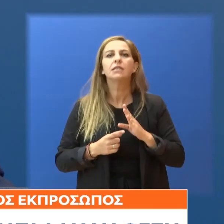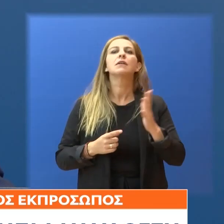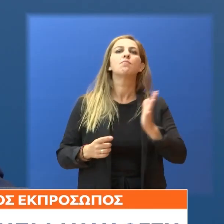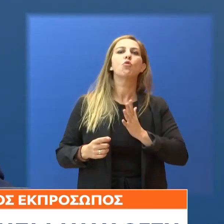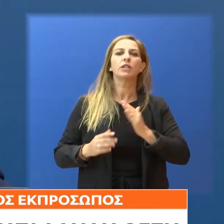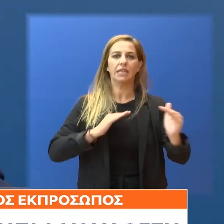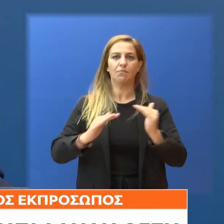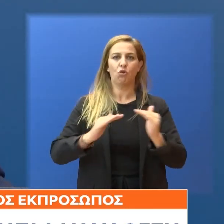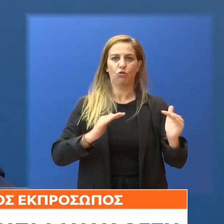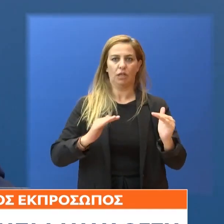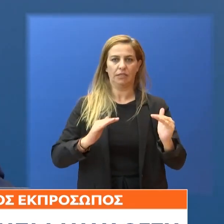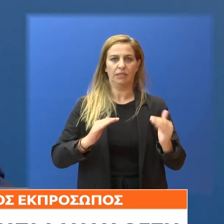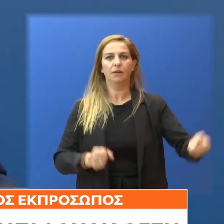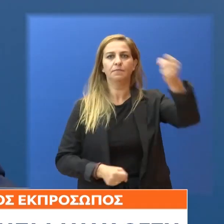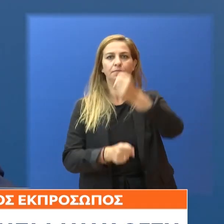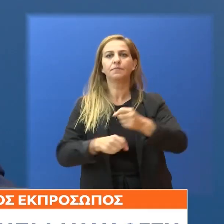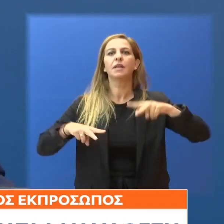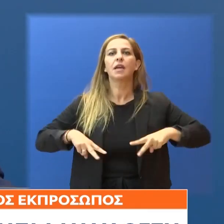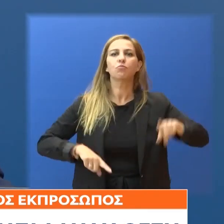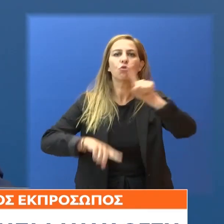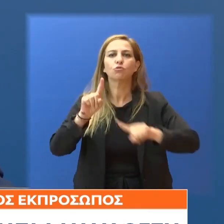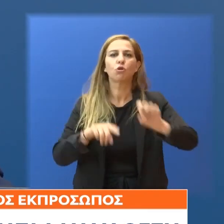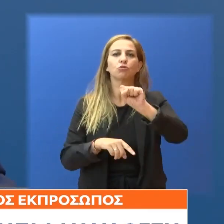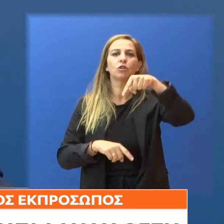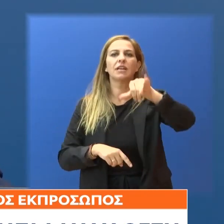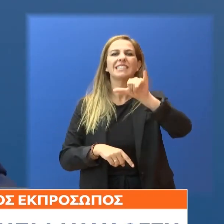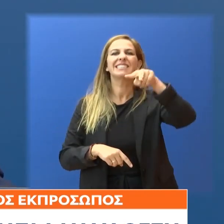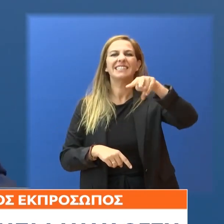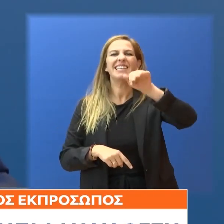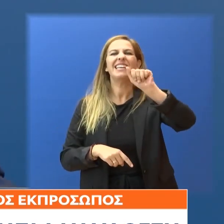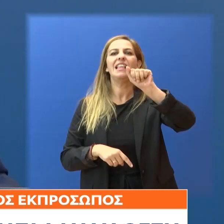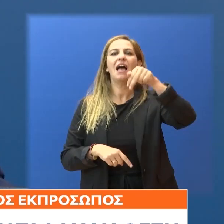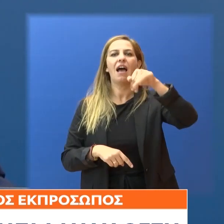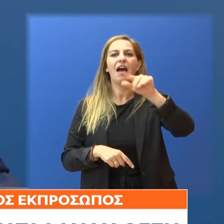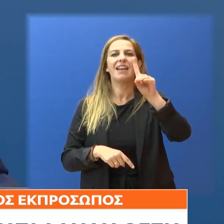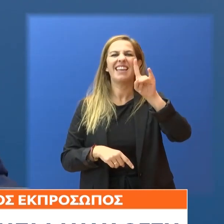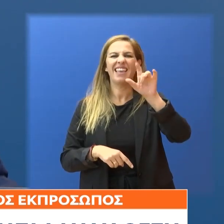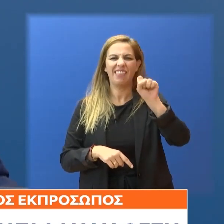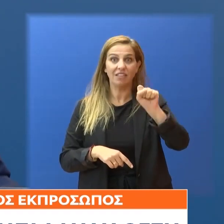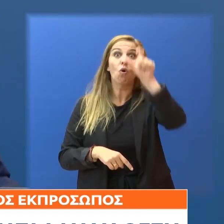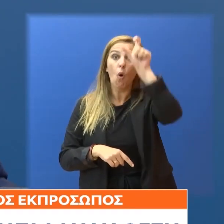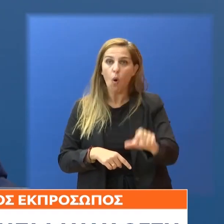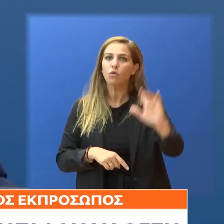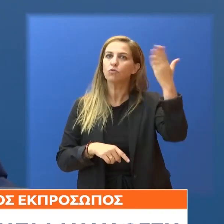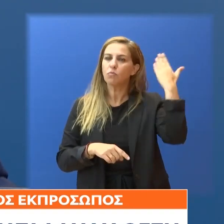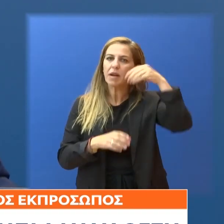Χρήστος Στυλιανίδης, πρώην Επίτροπος Ανθρωπιστικής Βοήθειας, Διεθνούς Συνεργασίας και Διαχείρισης Κρίσεων της Ευρωπαϊκής